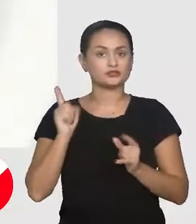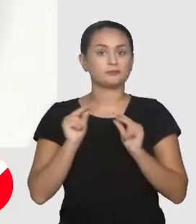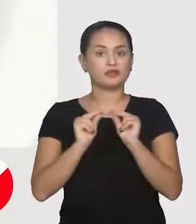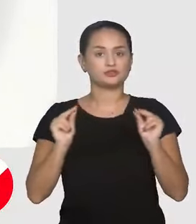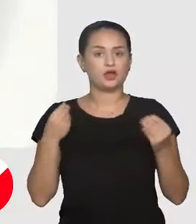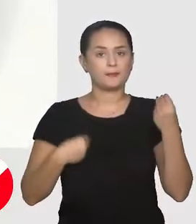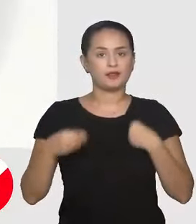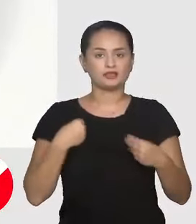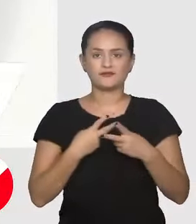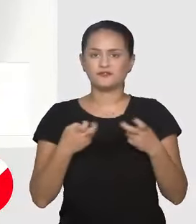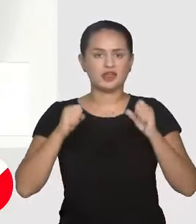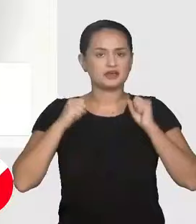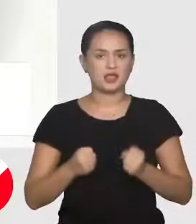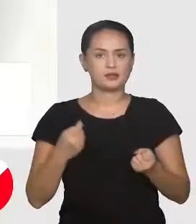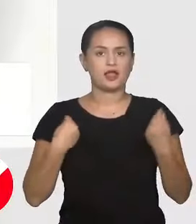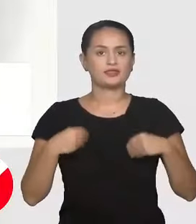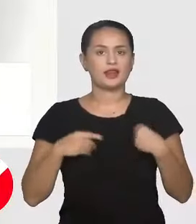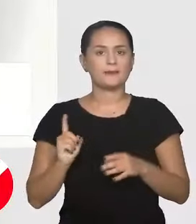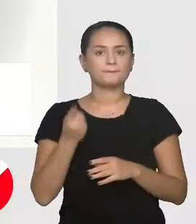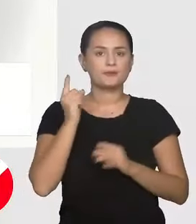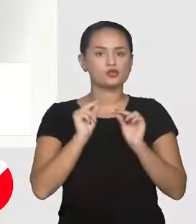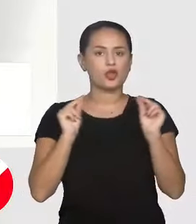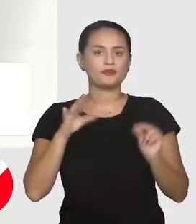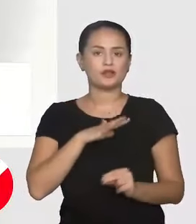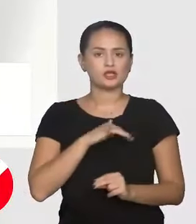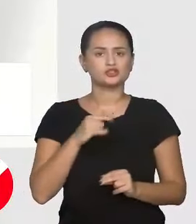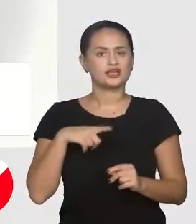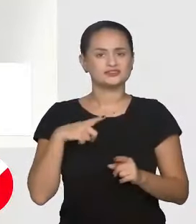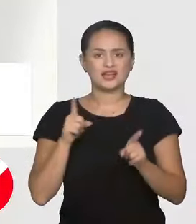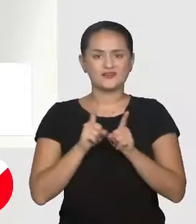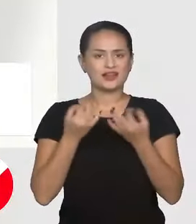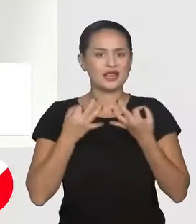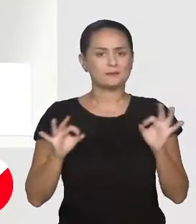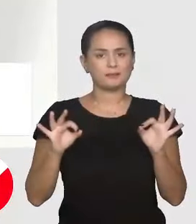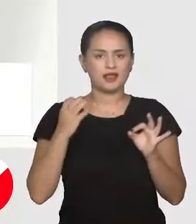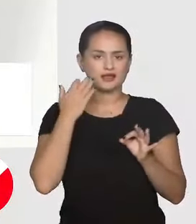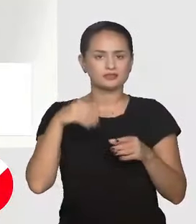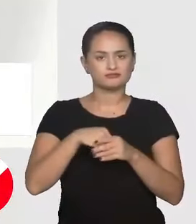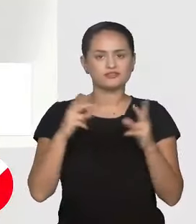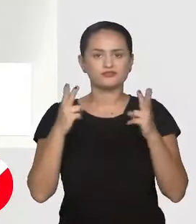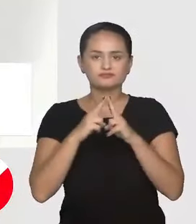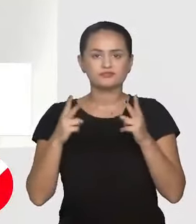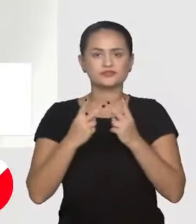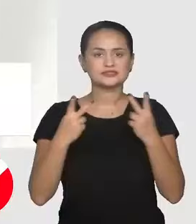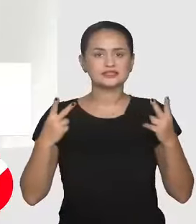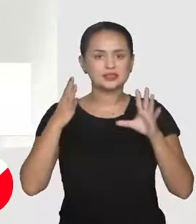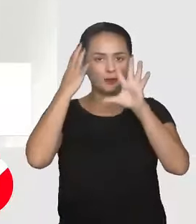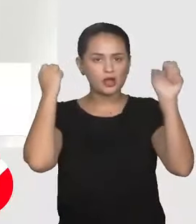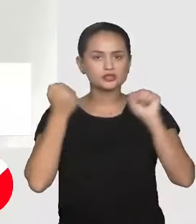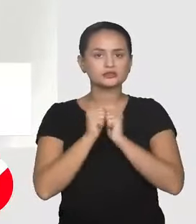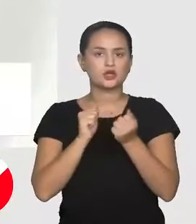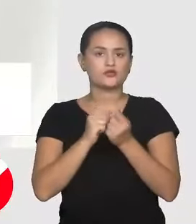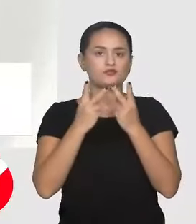hainele primei doamne a Franței și este la fel de dezinvoltă în timpul vizitelor diplomatice sau în timpul vizitelor discrete